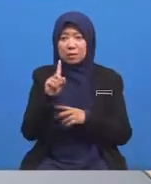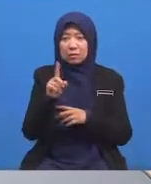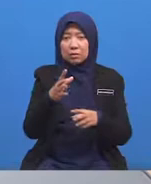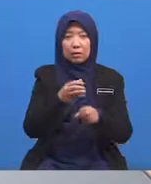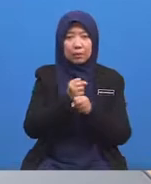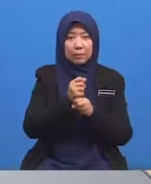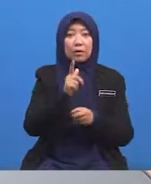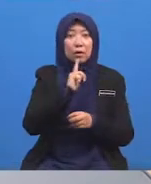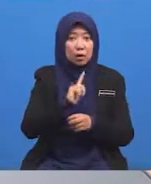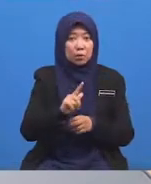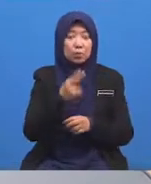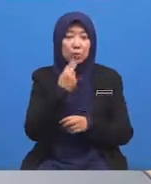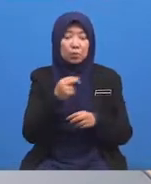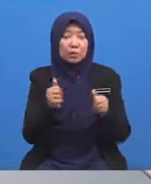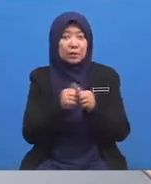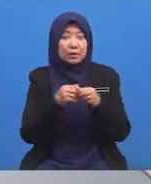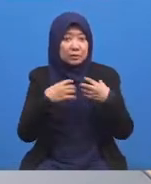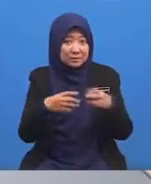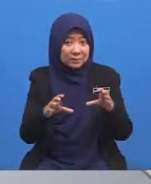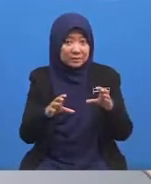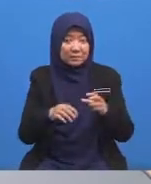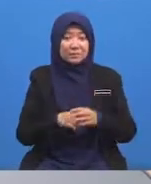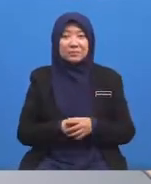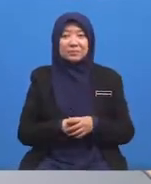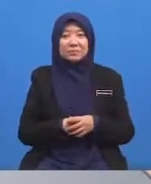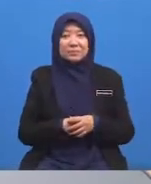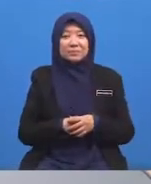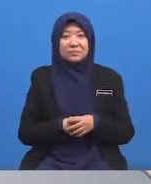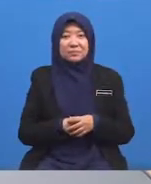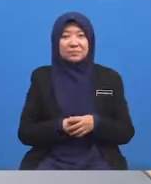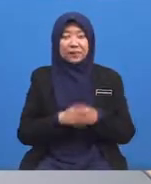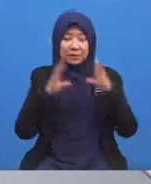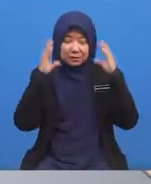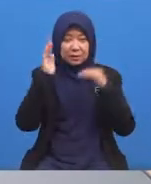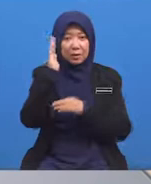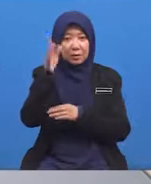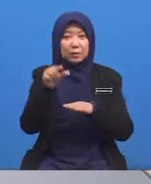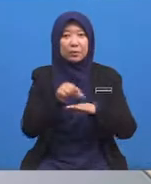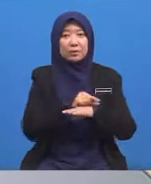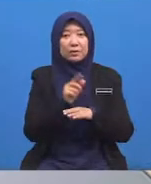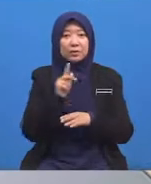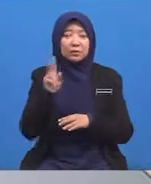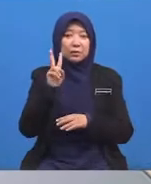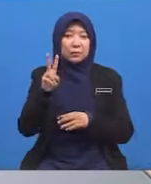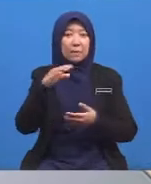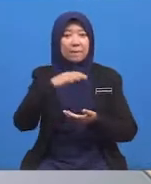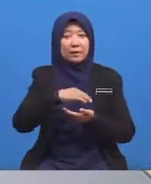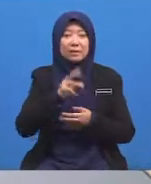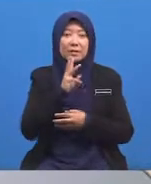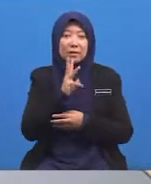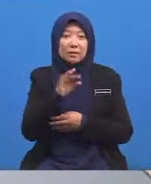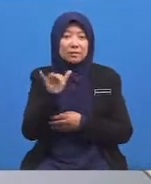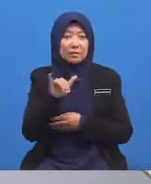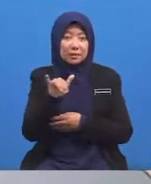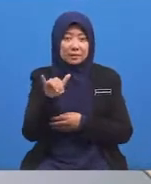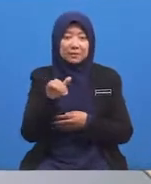dapat melarutkan gula dengan lebih cepat. Cikgu akan gunakan 2 bekas air yang sama